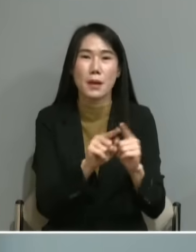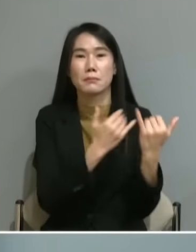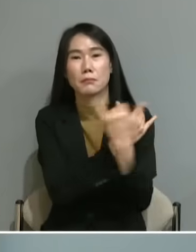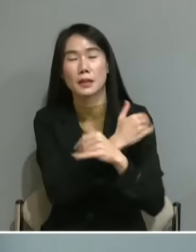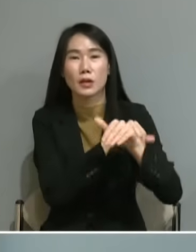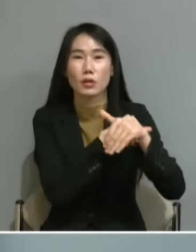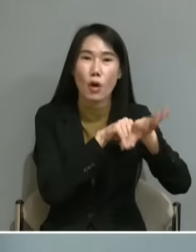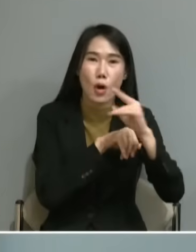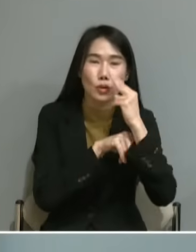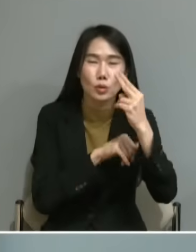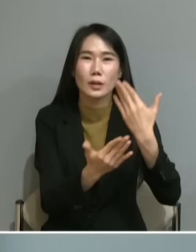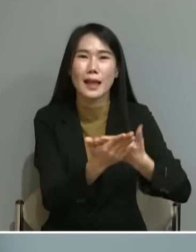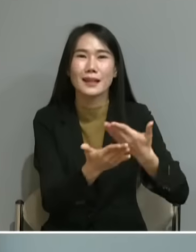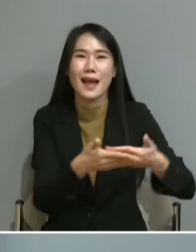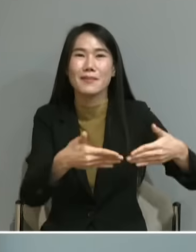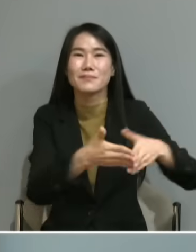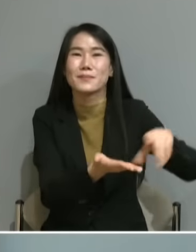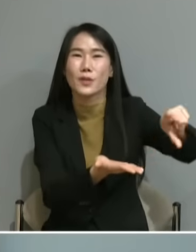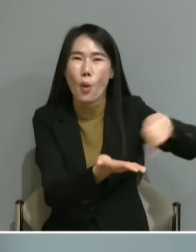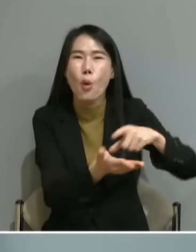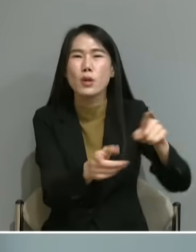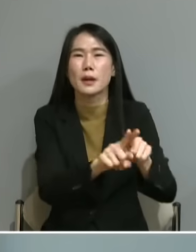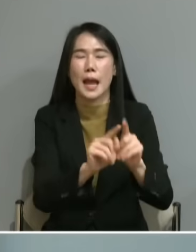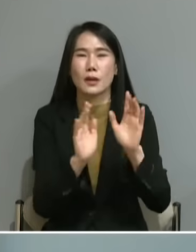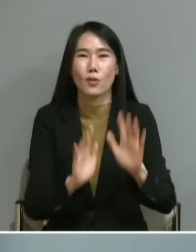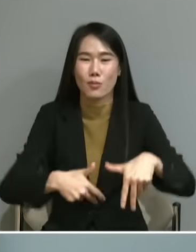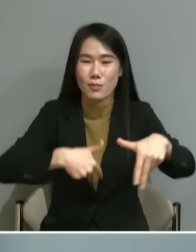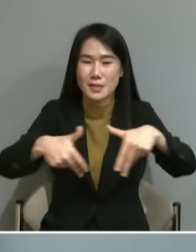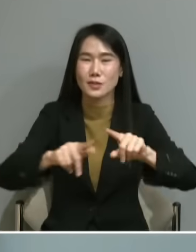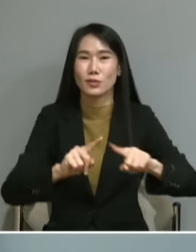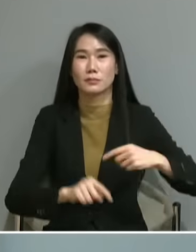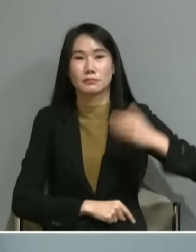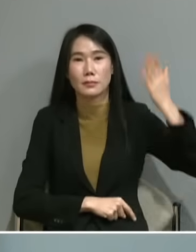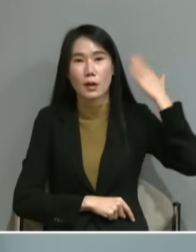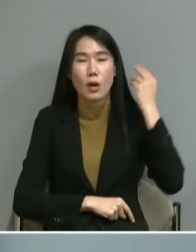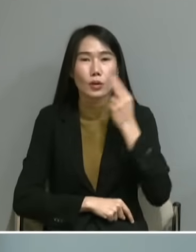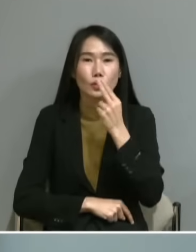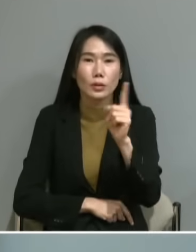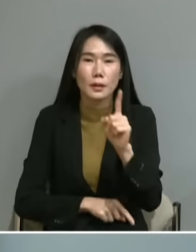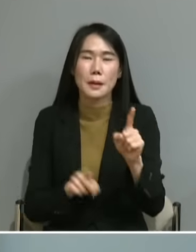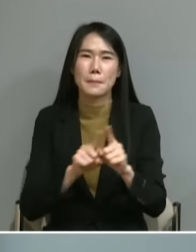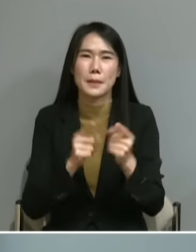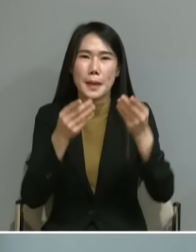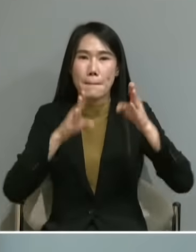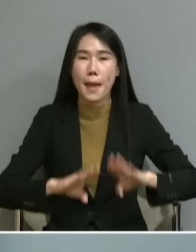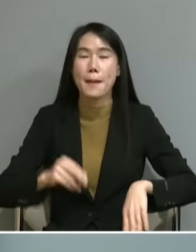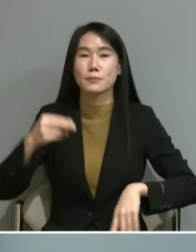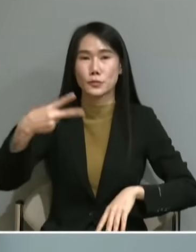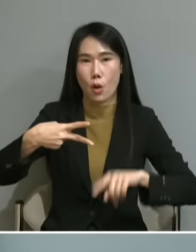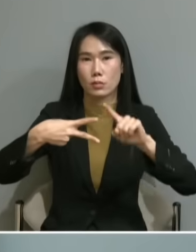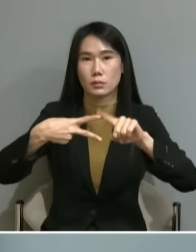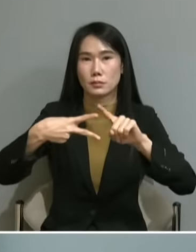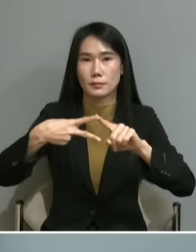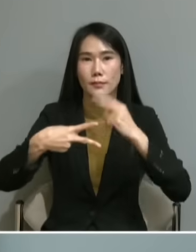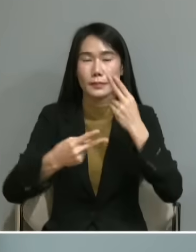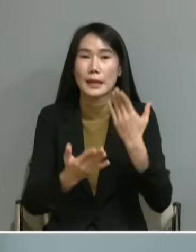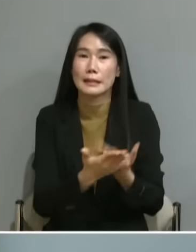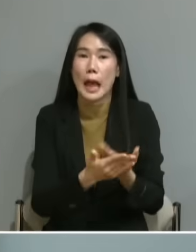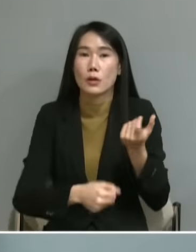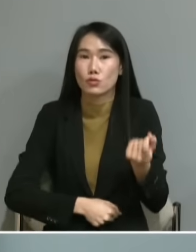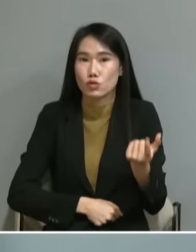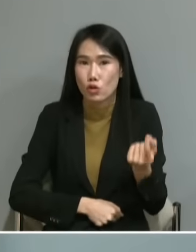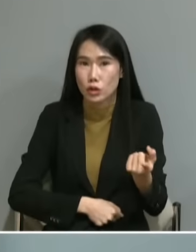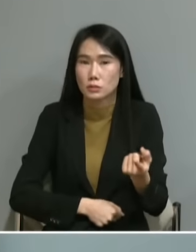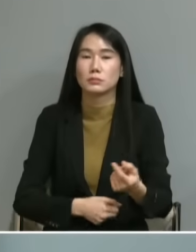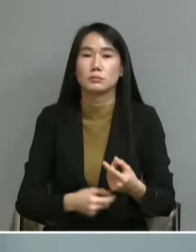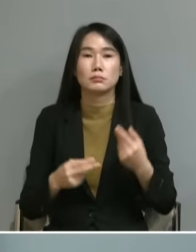ณะของการเติมเงินผ่านประชาชนเช่นเดียวกันแต่ที่เคยมีก็มีในสองลักษณะหลักๆหนึ่งก็คือการเติมเป็นเงินสดนะ